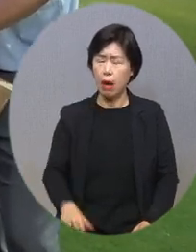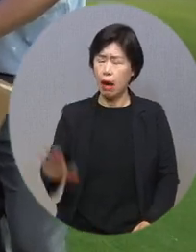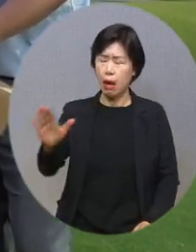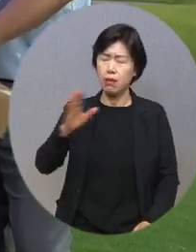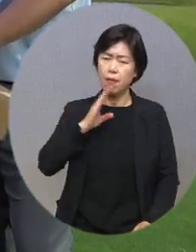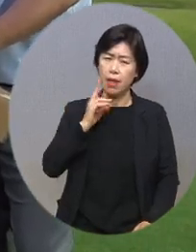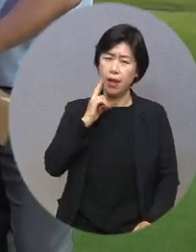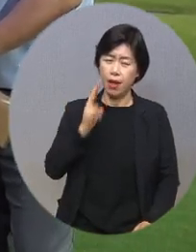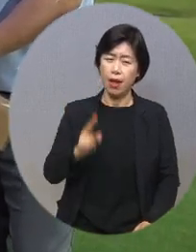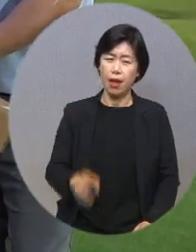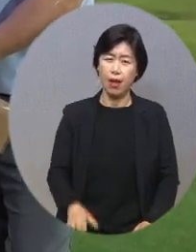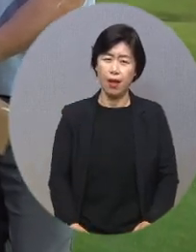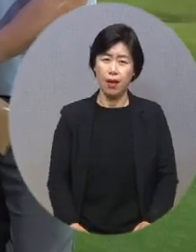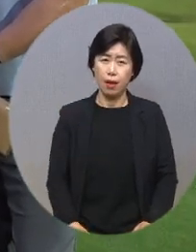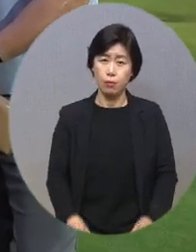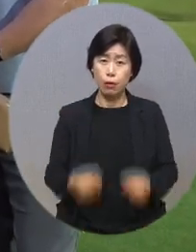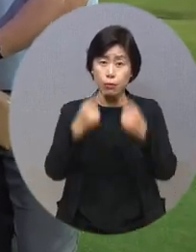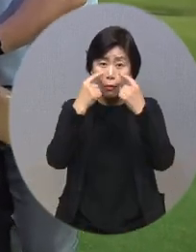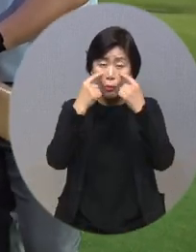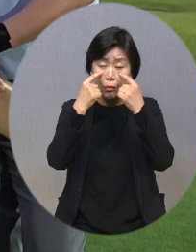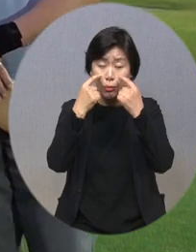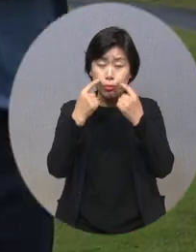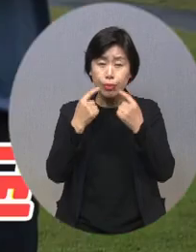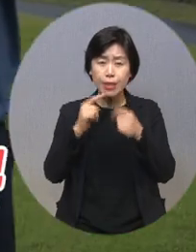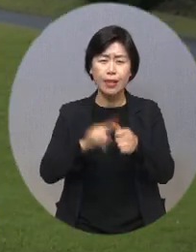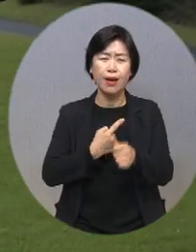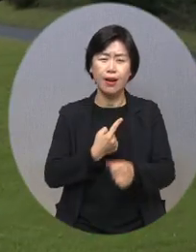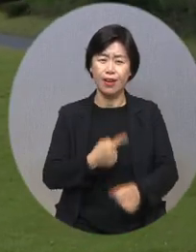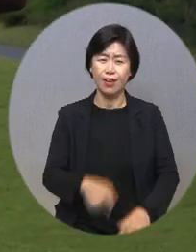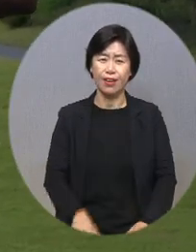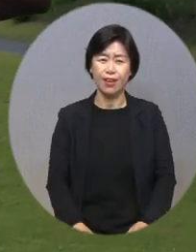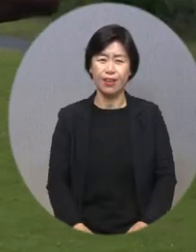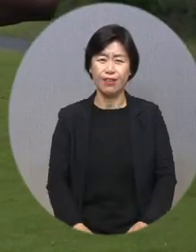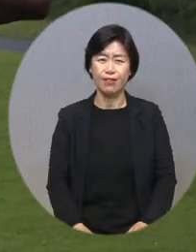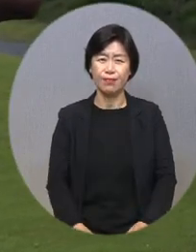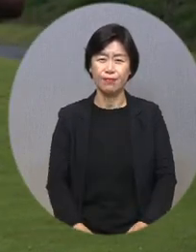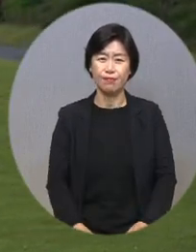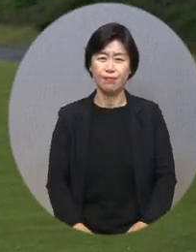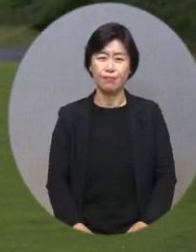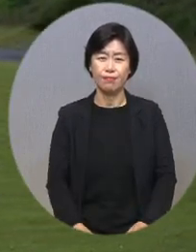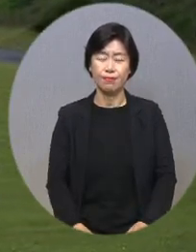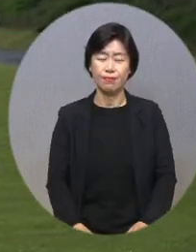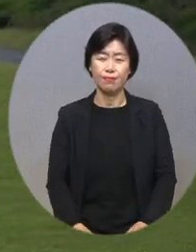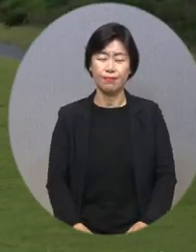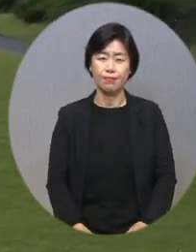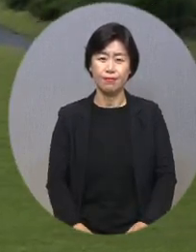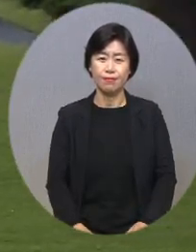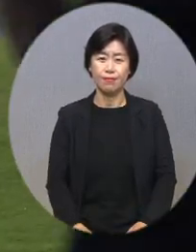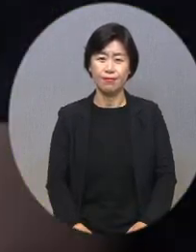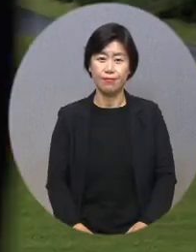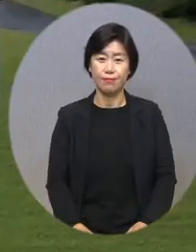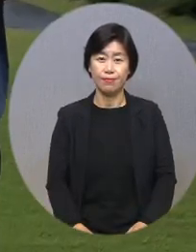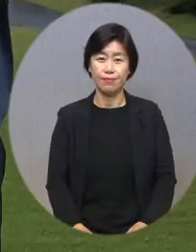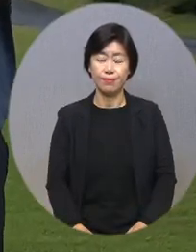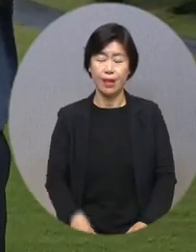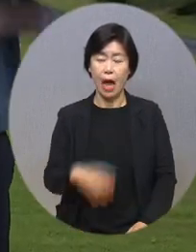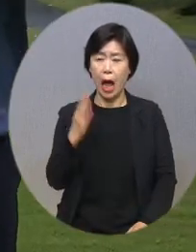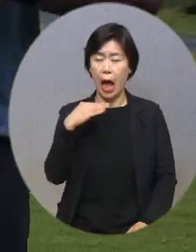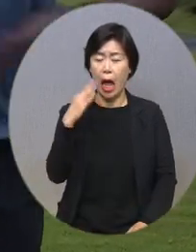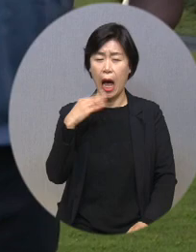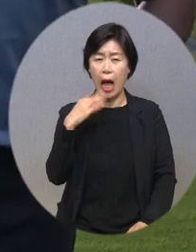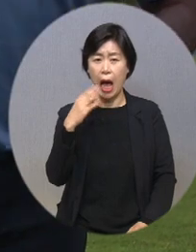그거 많아. 아까 많았어. 눈물 나잖아. 오빠 뜨거운 거 먹은 거야. 아 점점 허리가 아파지고 있어. 얼른 간대요. 네. 어우 쎄요